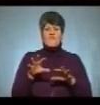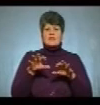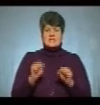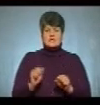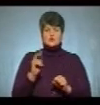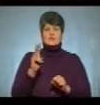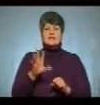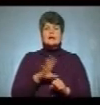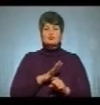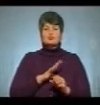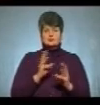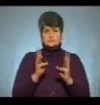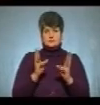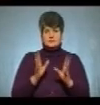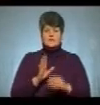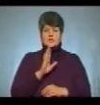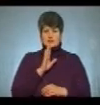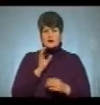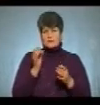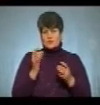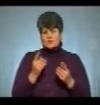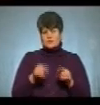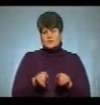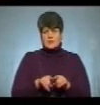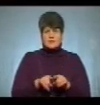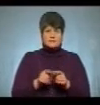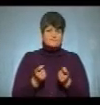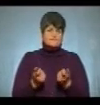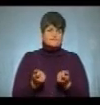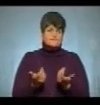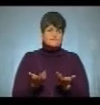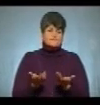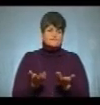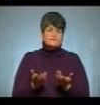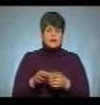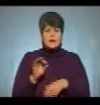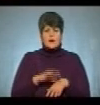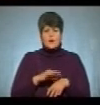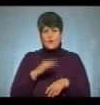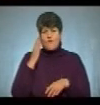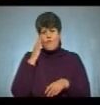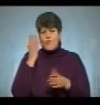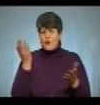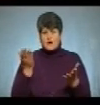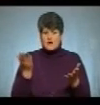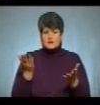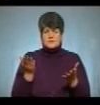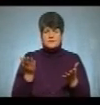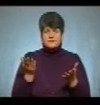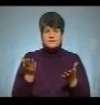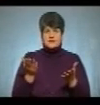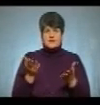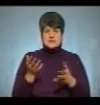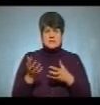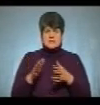пожежа. Жінка просто така трошечки, не знаю, хвора, чи вона там з мусорника